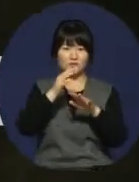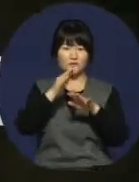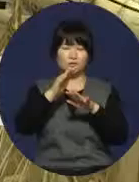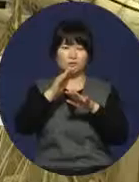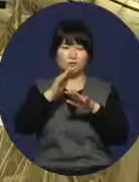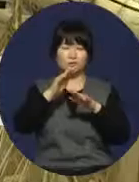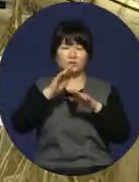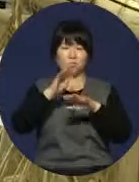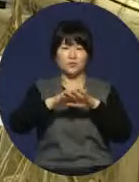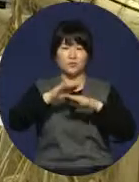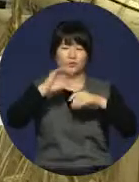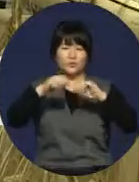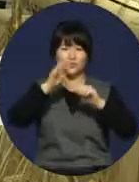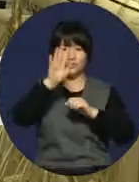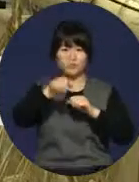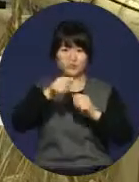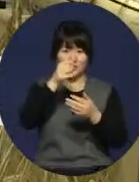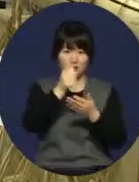이동필 장관, 이재욱